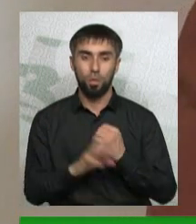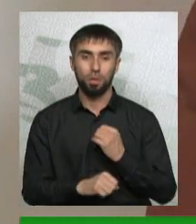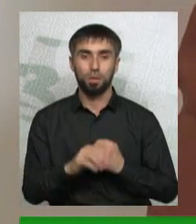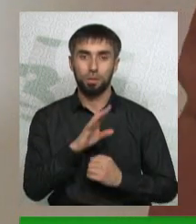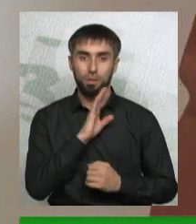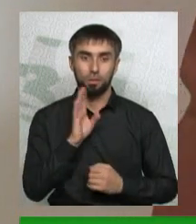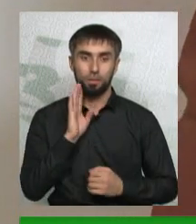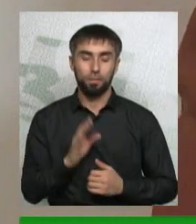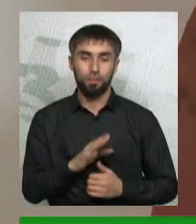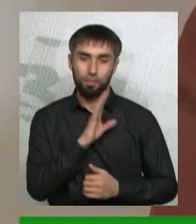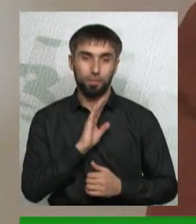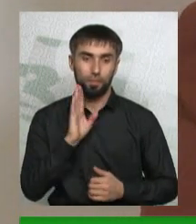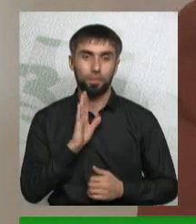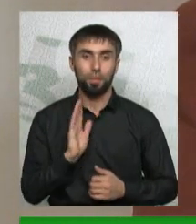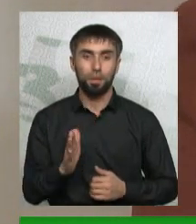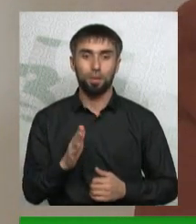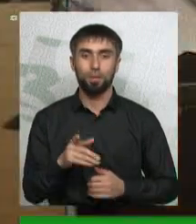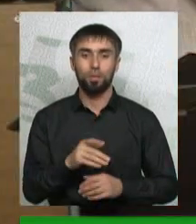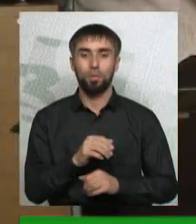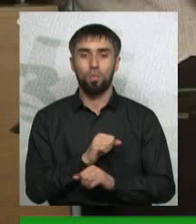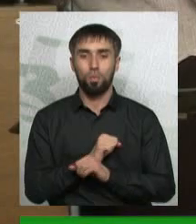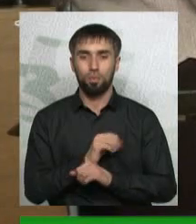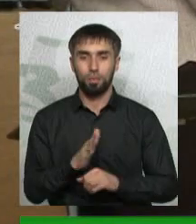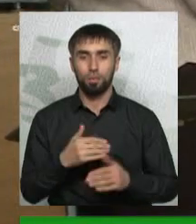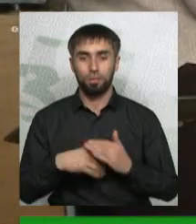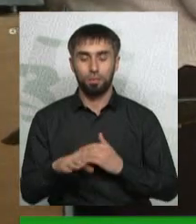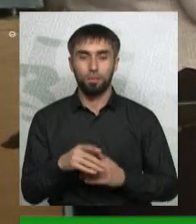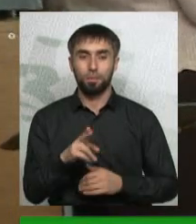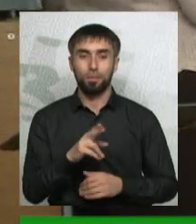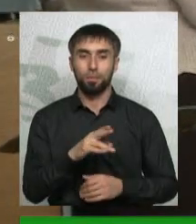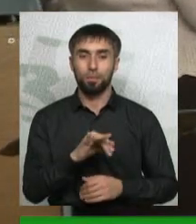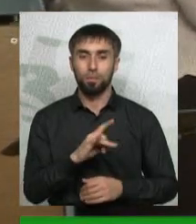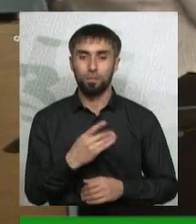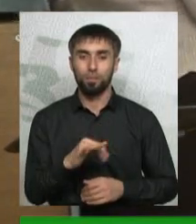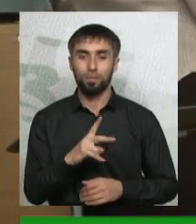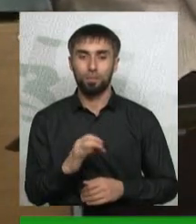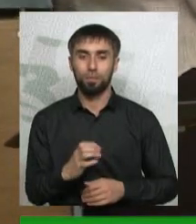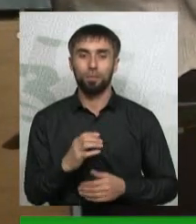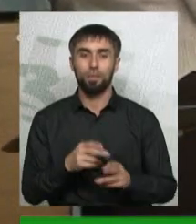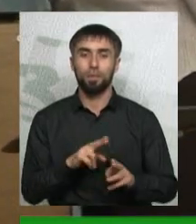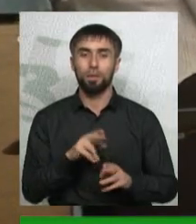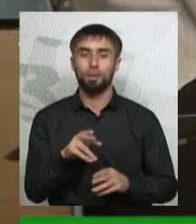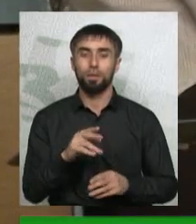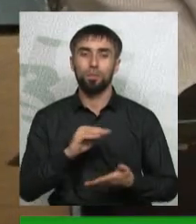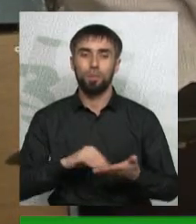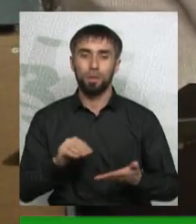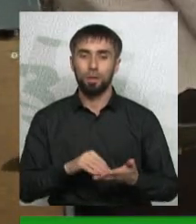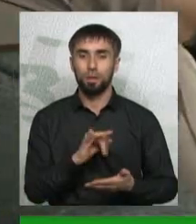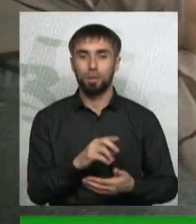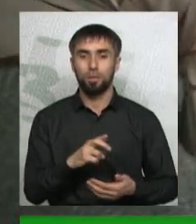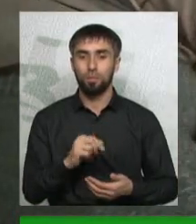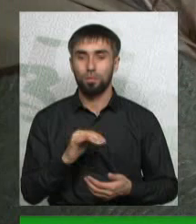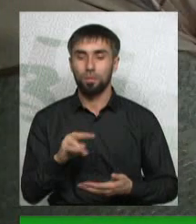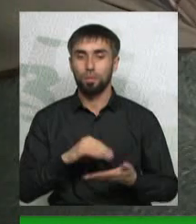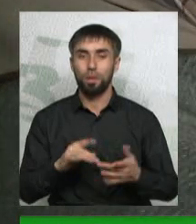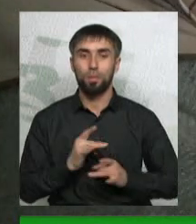Женщины, мне кажется, уйдут отсюда отдохнувшие. Ингушский классик Идрис Базоркин в романе «Из тьмы веков» очень подробно и красочно